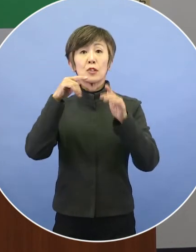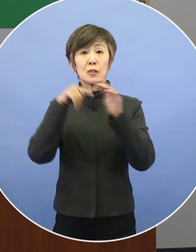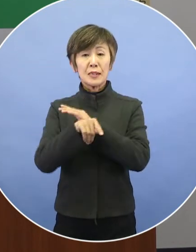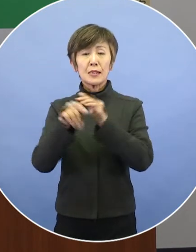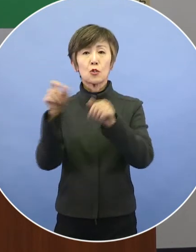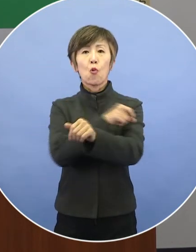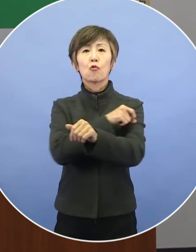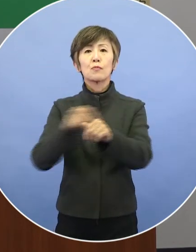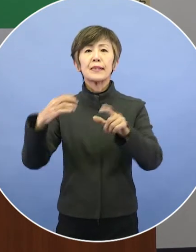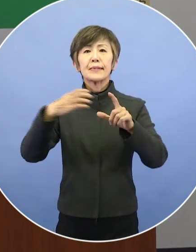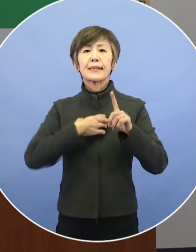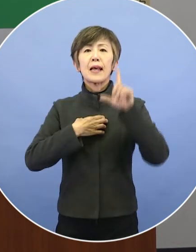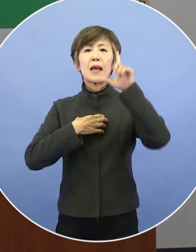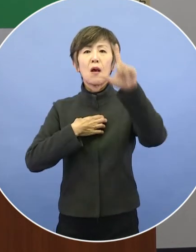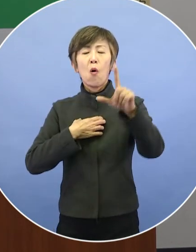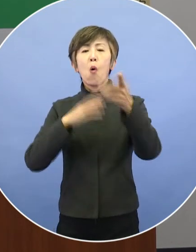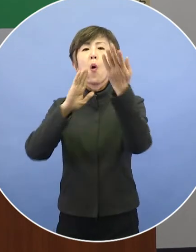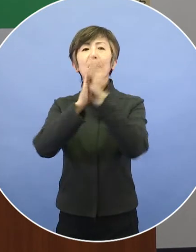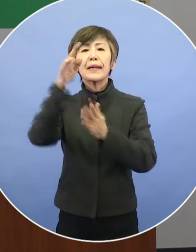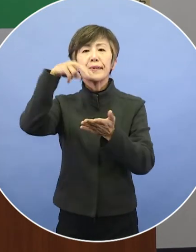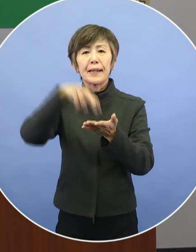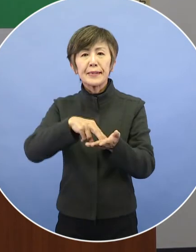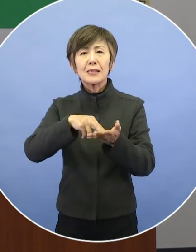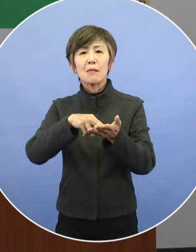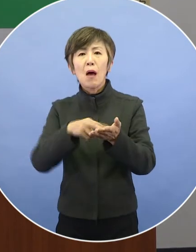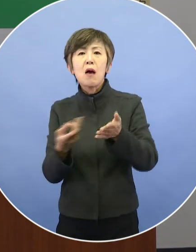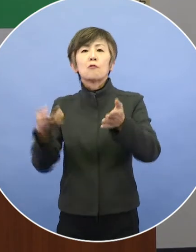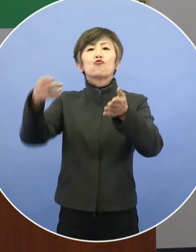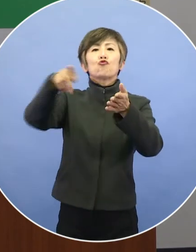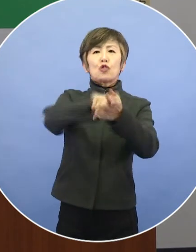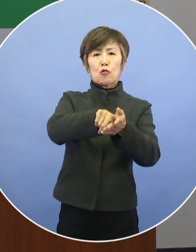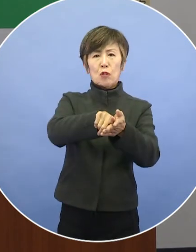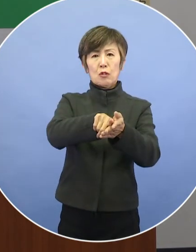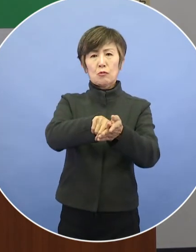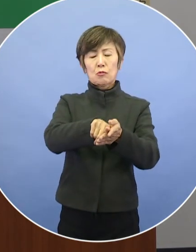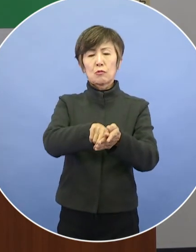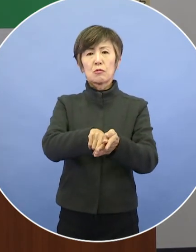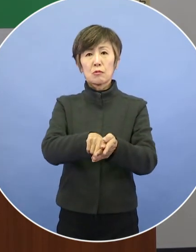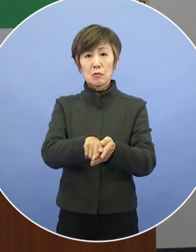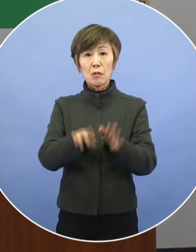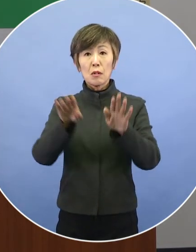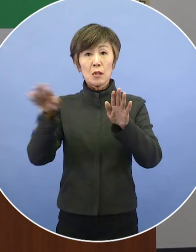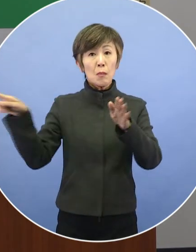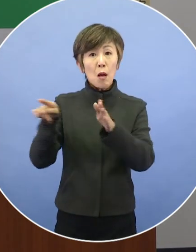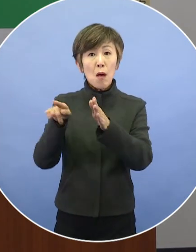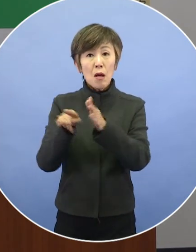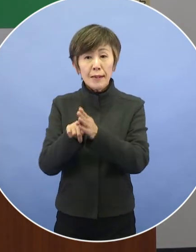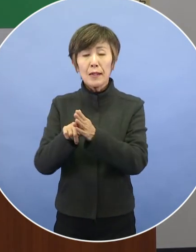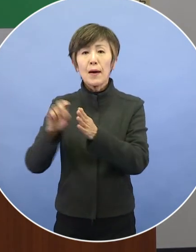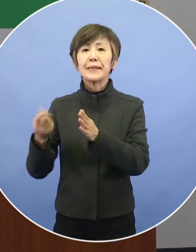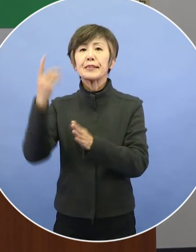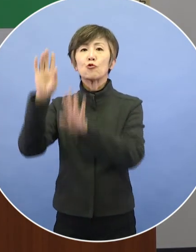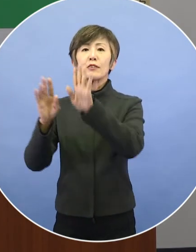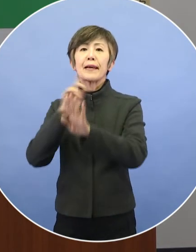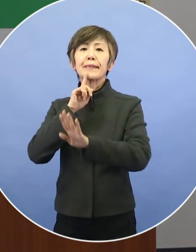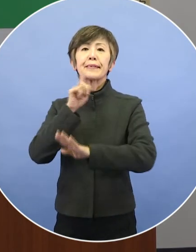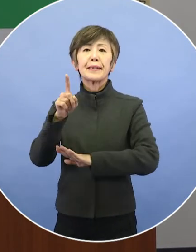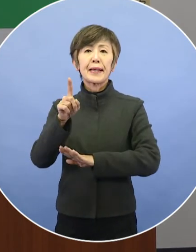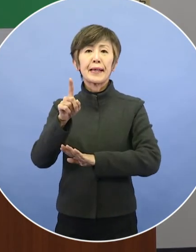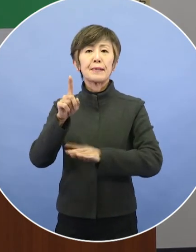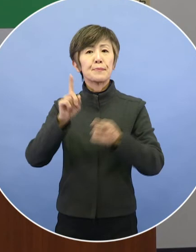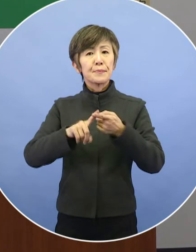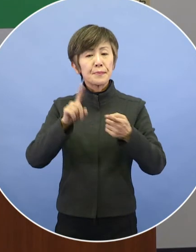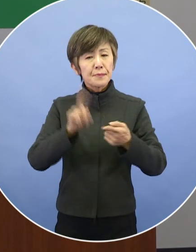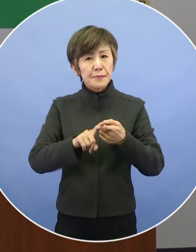しては特別警報というものを置こうということでこれまで緊急事態されていたよう